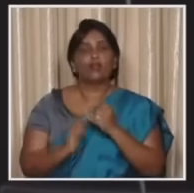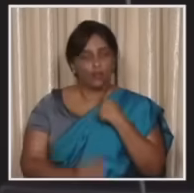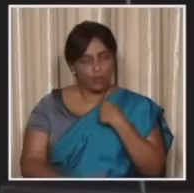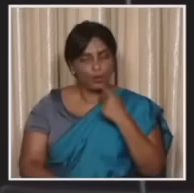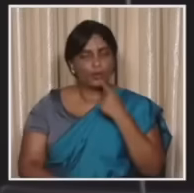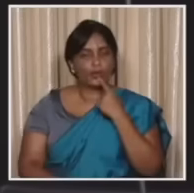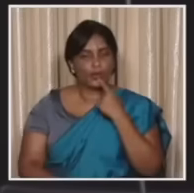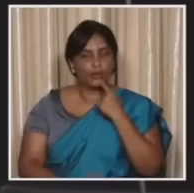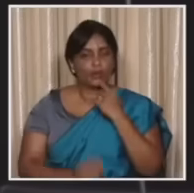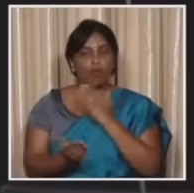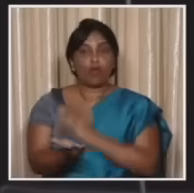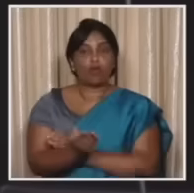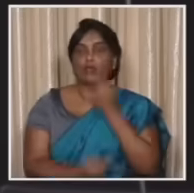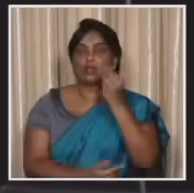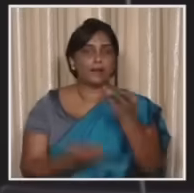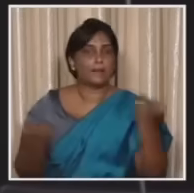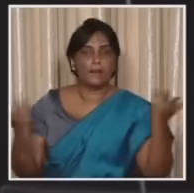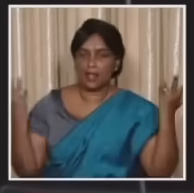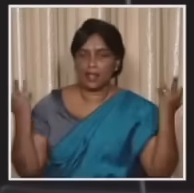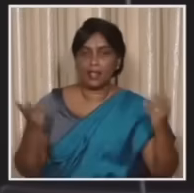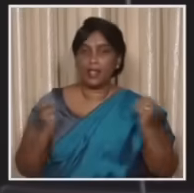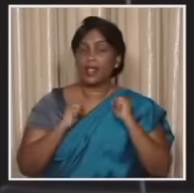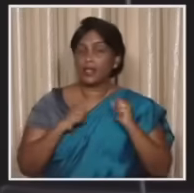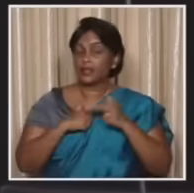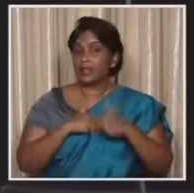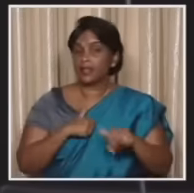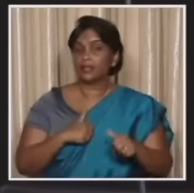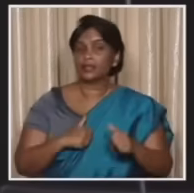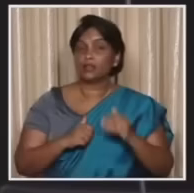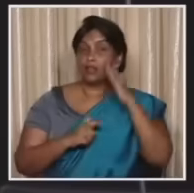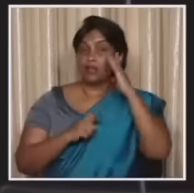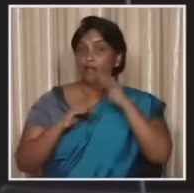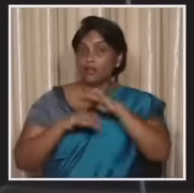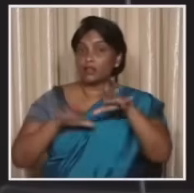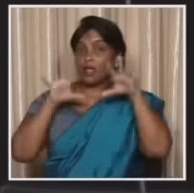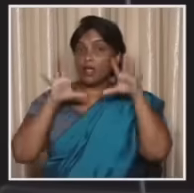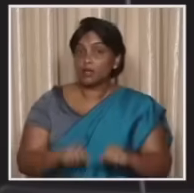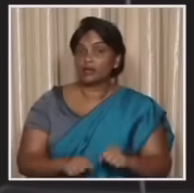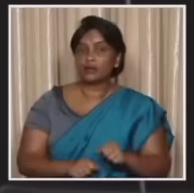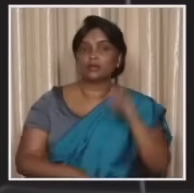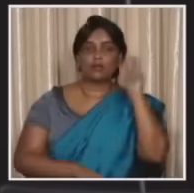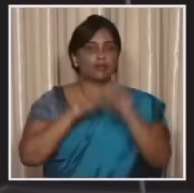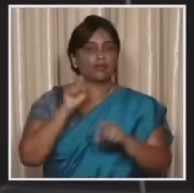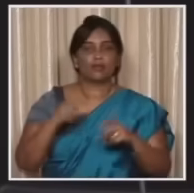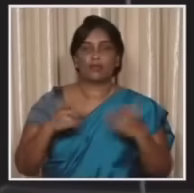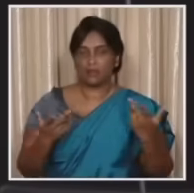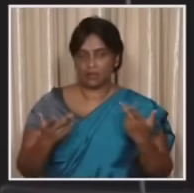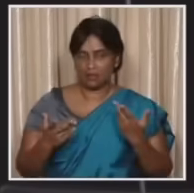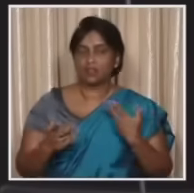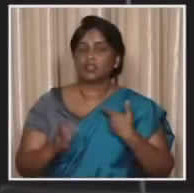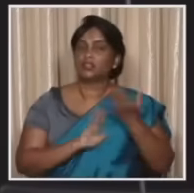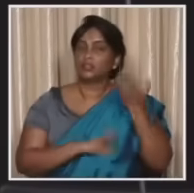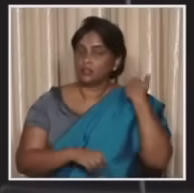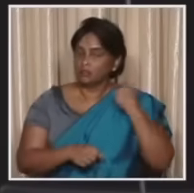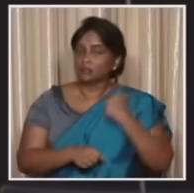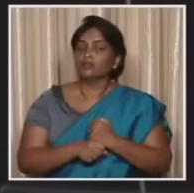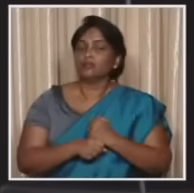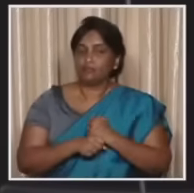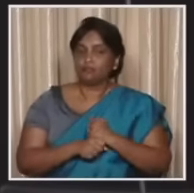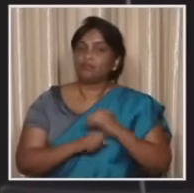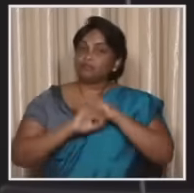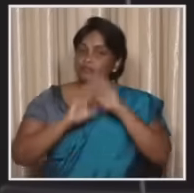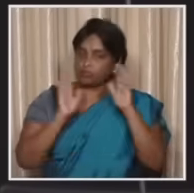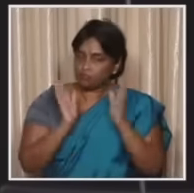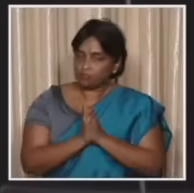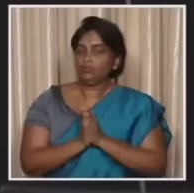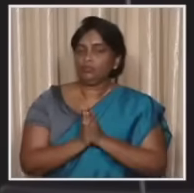තියෙනවා. හැබැයි ඔප්පු දෙන්න බෑ ඒවට. මොකද හේතුව මුල් ඉඩම් අයිතිකාරව නැහැ. අපිත් ඒ ගිය ආණ්ඩුවේ ඒ තියෙන සියල්ල